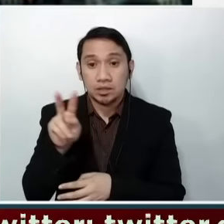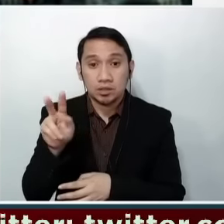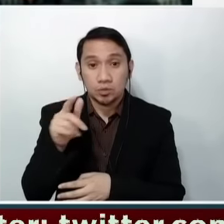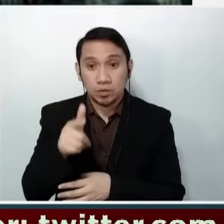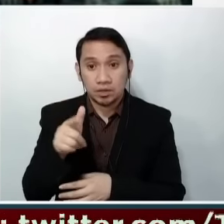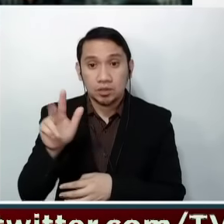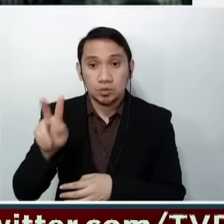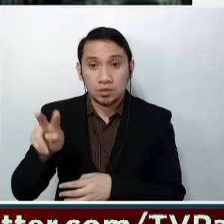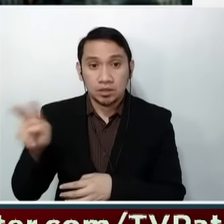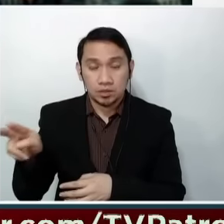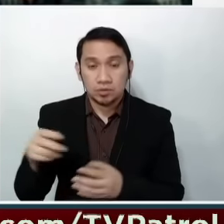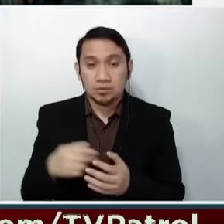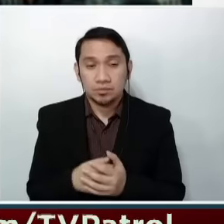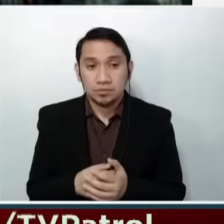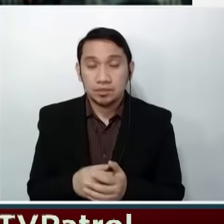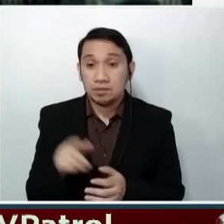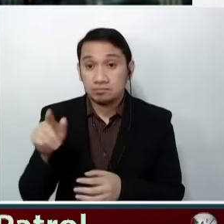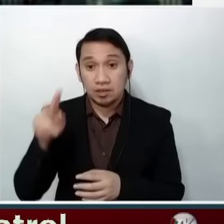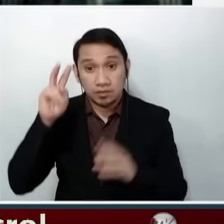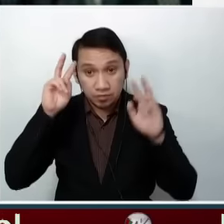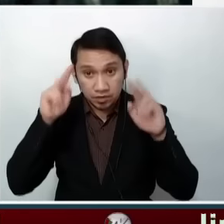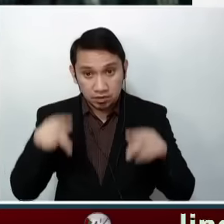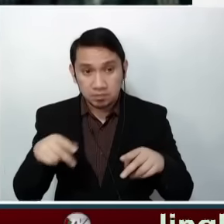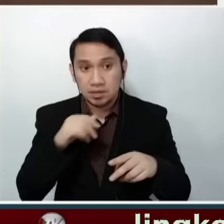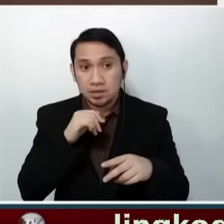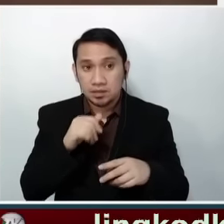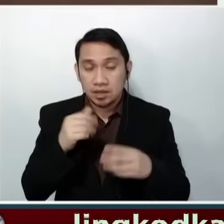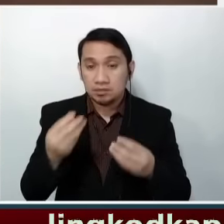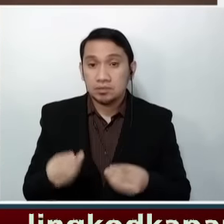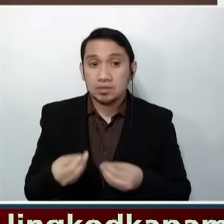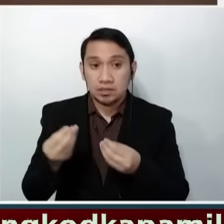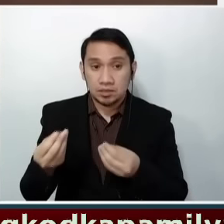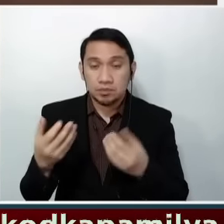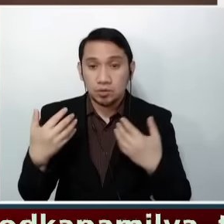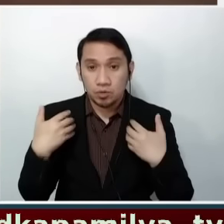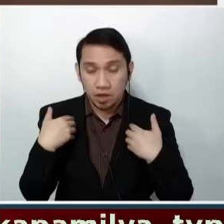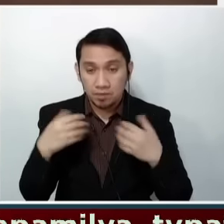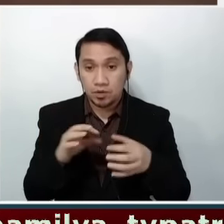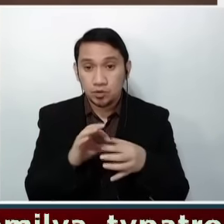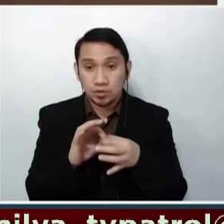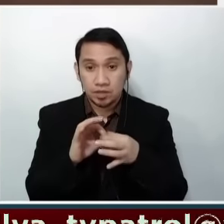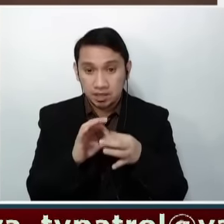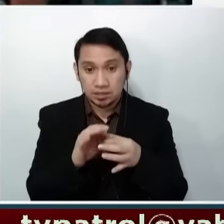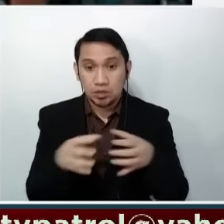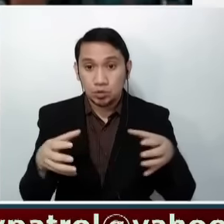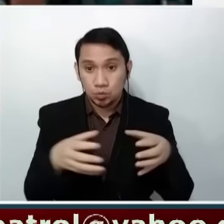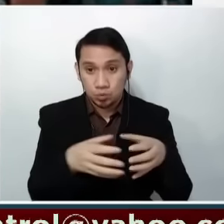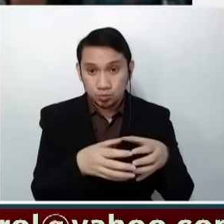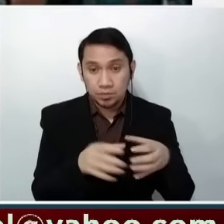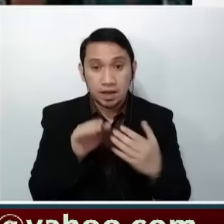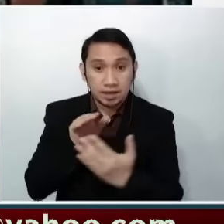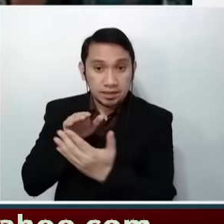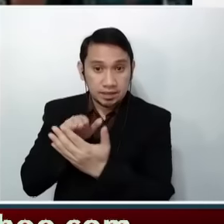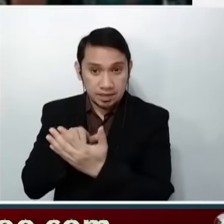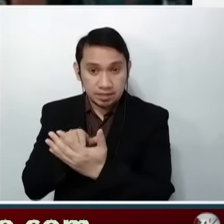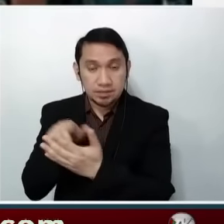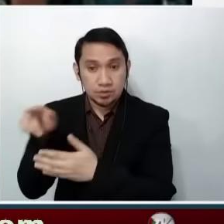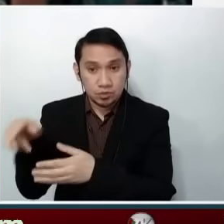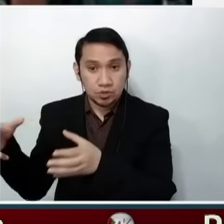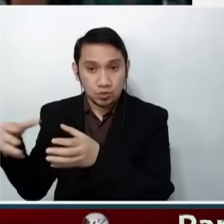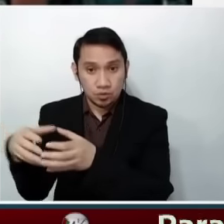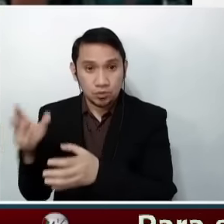Lacson hindi kinagat ni Robredo ang iniaalok niyang formula para makabuo ng united opposition. The gist of the discussion